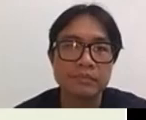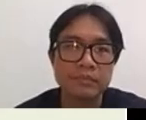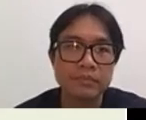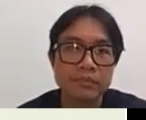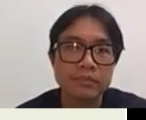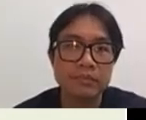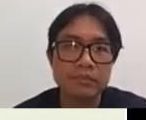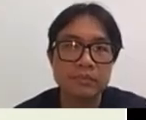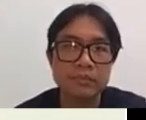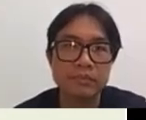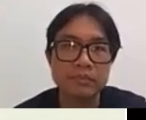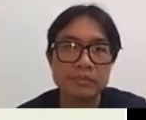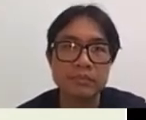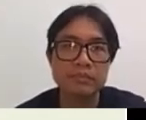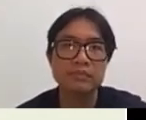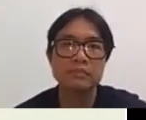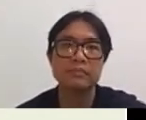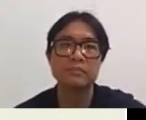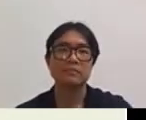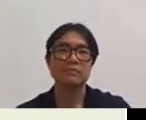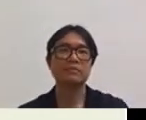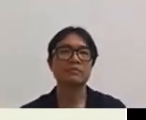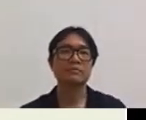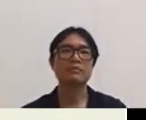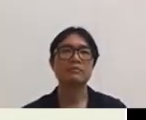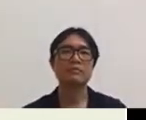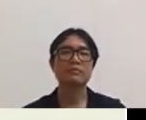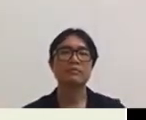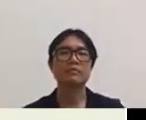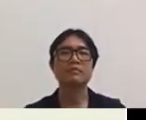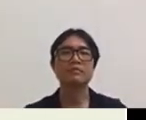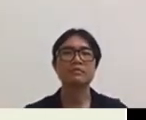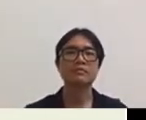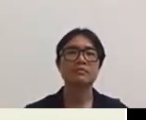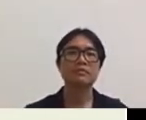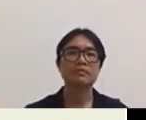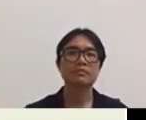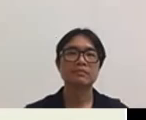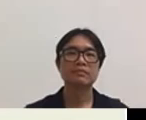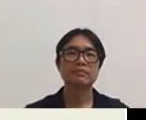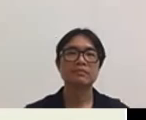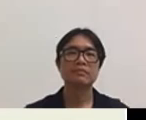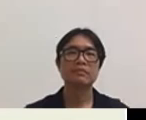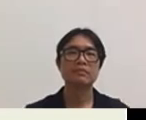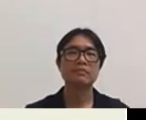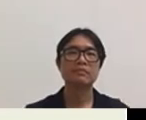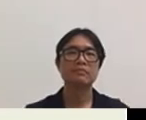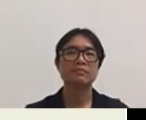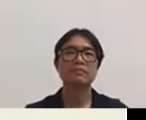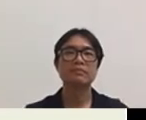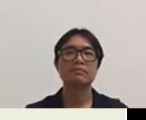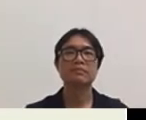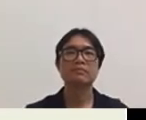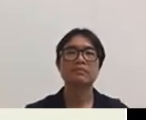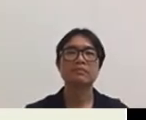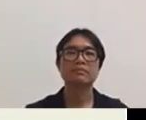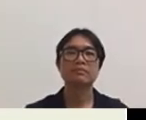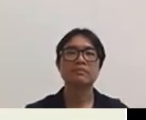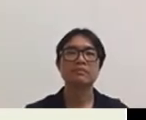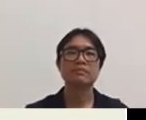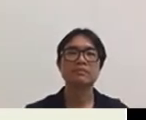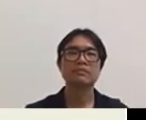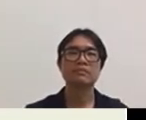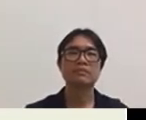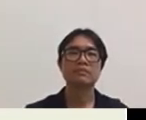masuk melalui pintu yang sempit. Ini mengenai keselamatan untuk masuk ke dalam kerajaan surga. Nah, dalam konteks yang lain, dalam